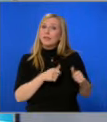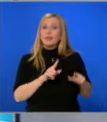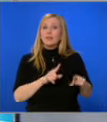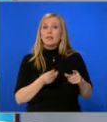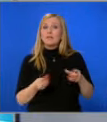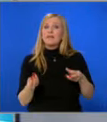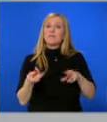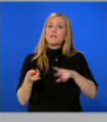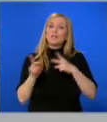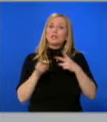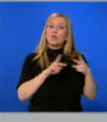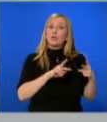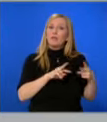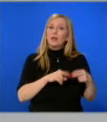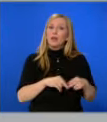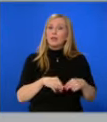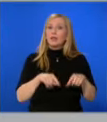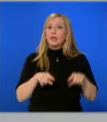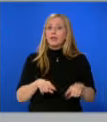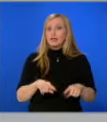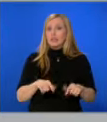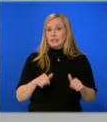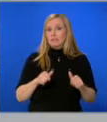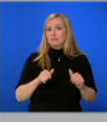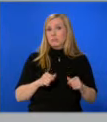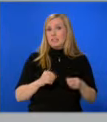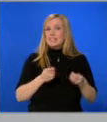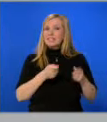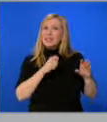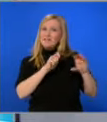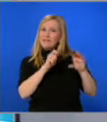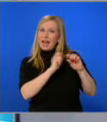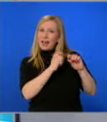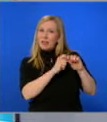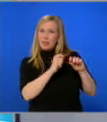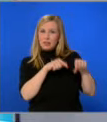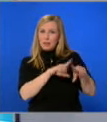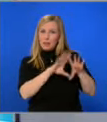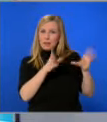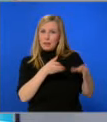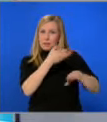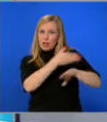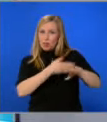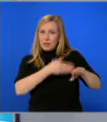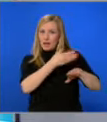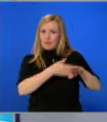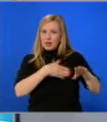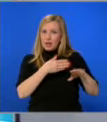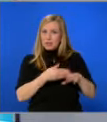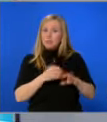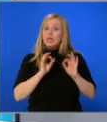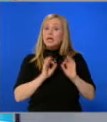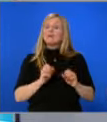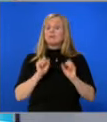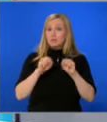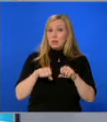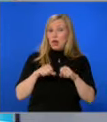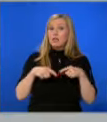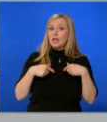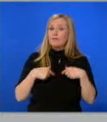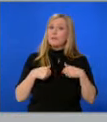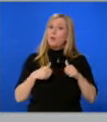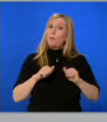възстановен. Възстановен и заварен на мястото, на където мина флекса, така ли? Обезопасен, ремонтиран и оставен